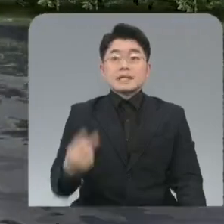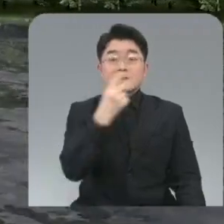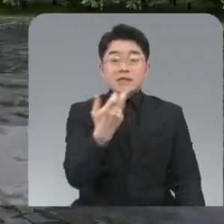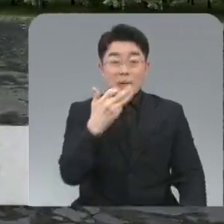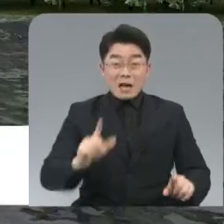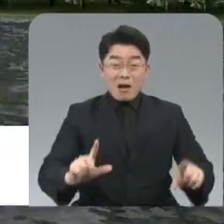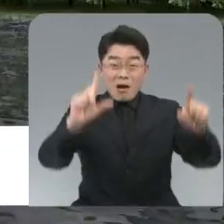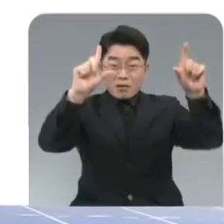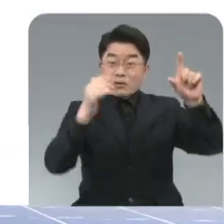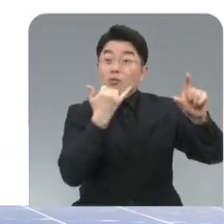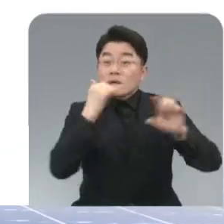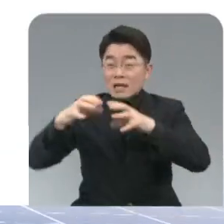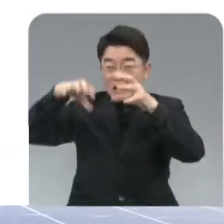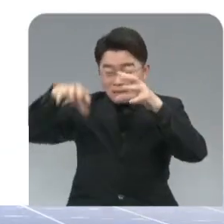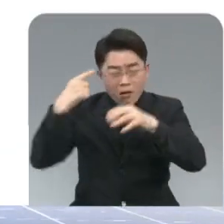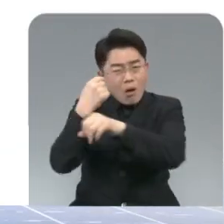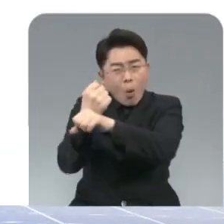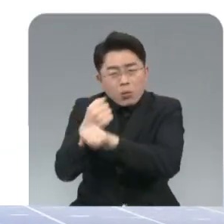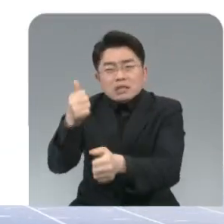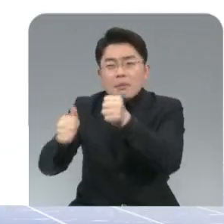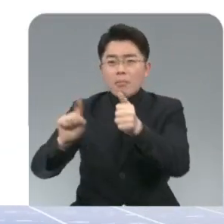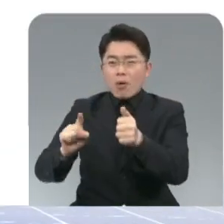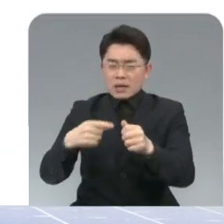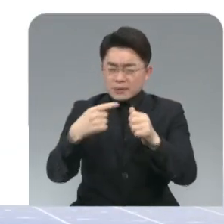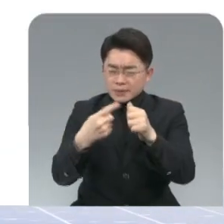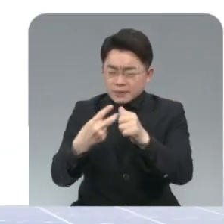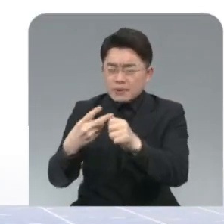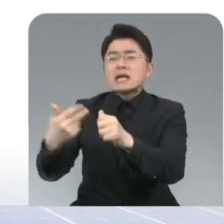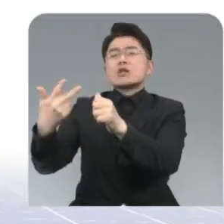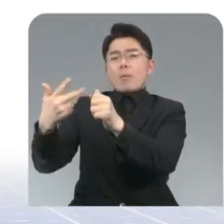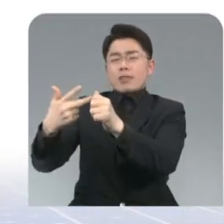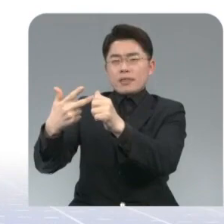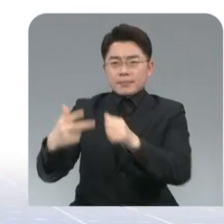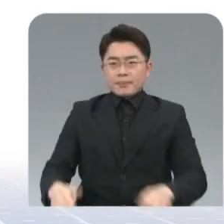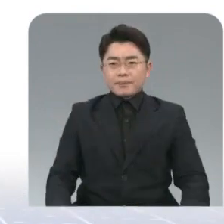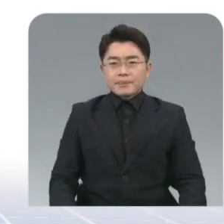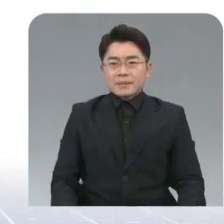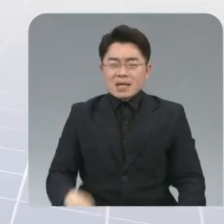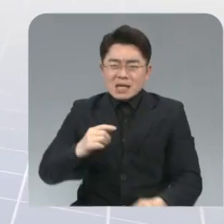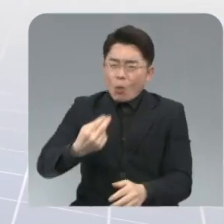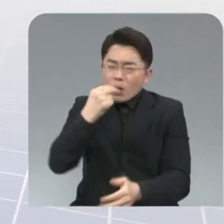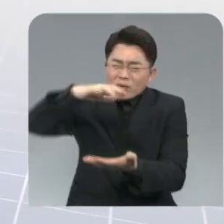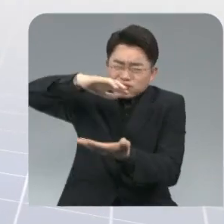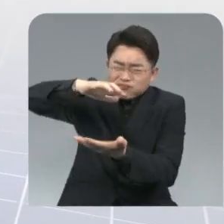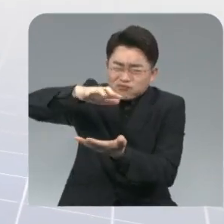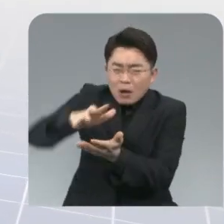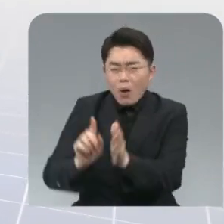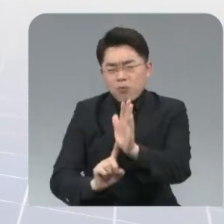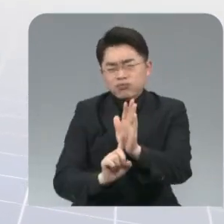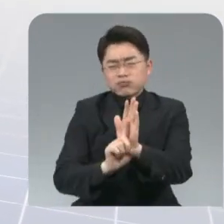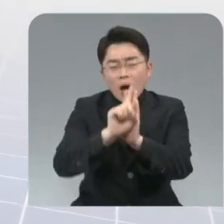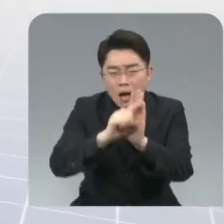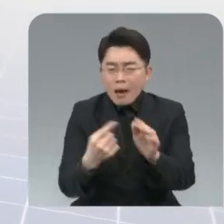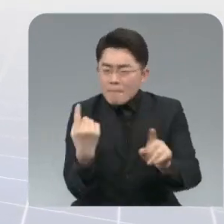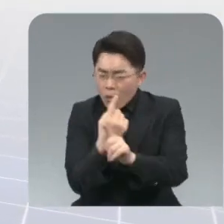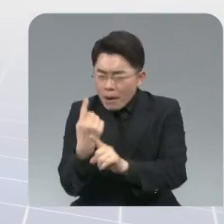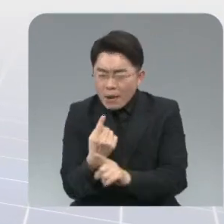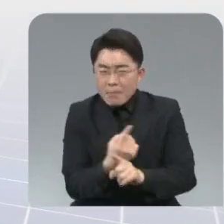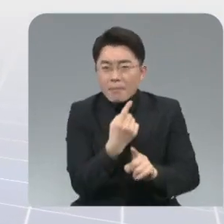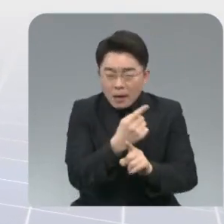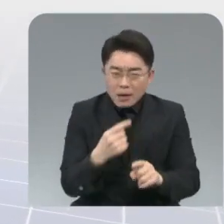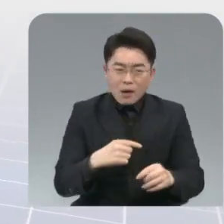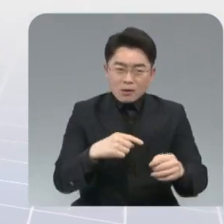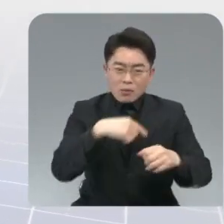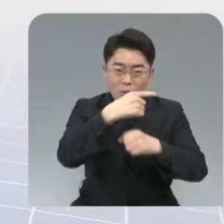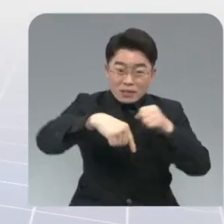2018년 독일에서 실시된 실험은 모두 7차례에 걸쳐 진행됐습니다. 초기 압력과 온도, 중기 온도 등을 바꿔가며 원자로 내